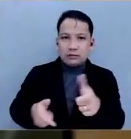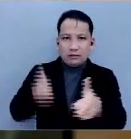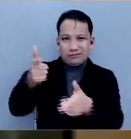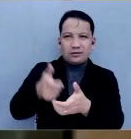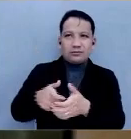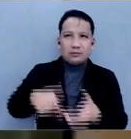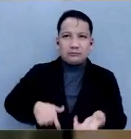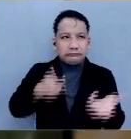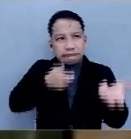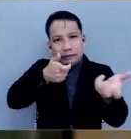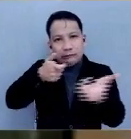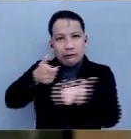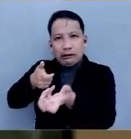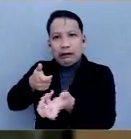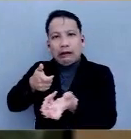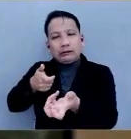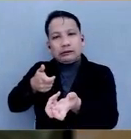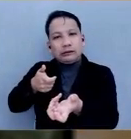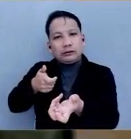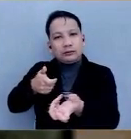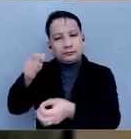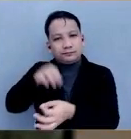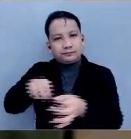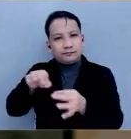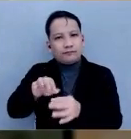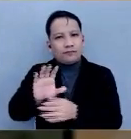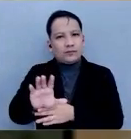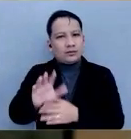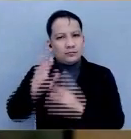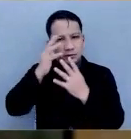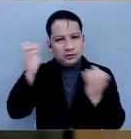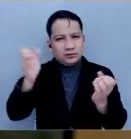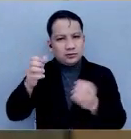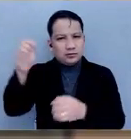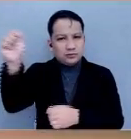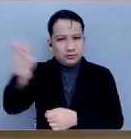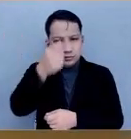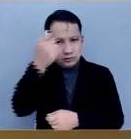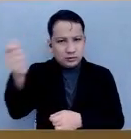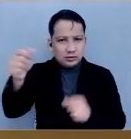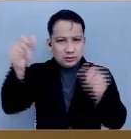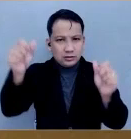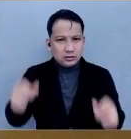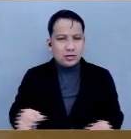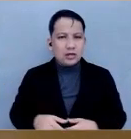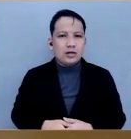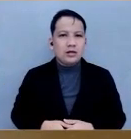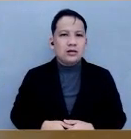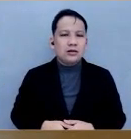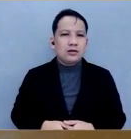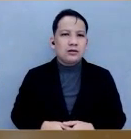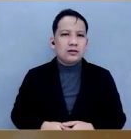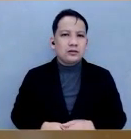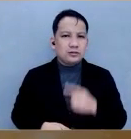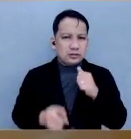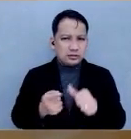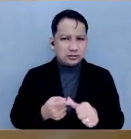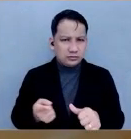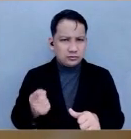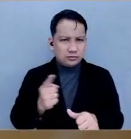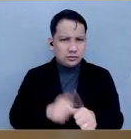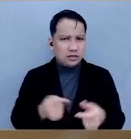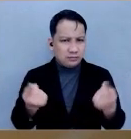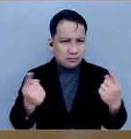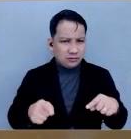isang cellphone video, kita ang tila galit na pagwawasiwas ng campaign posters. It is the first time na meron pong